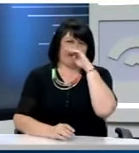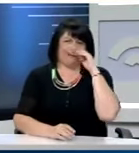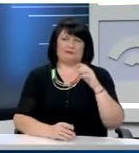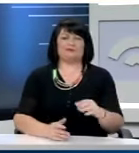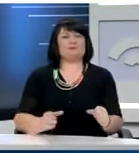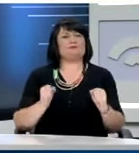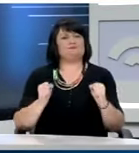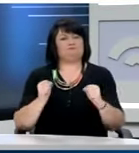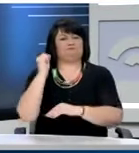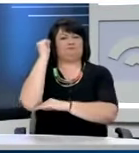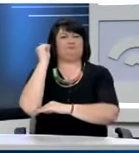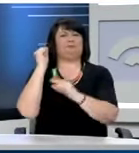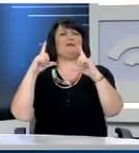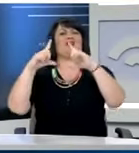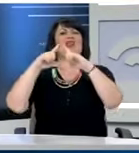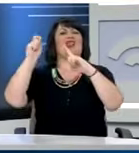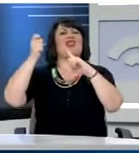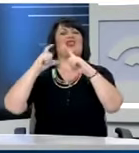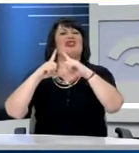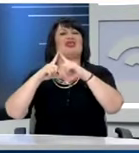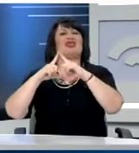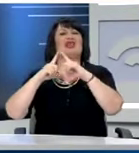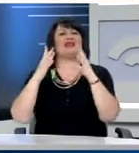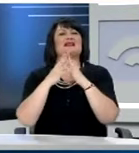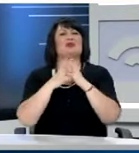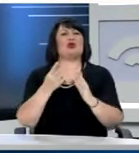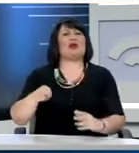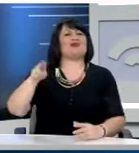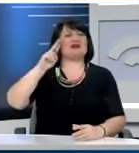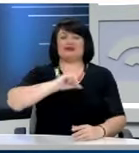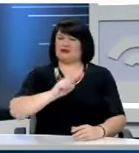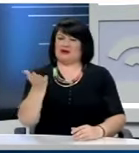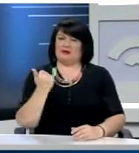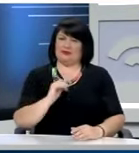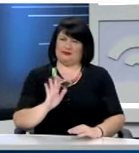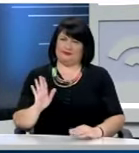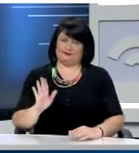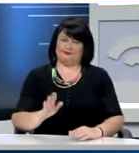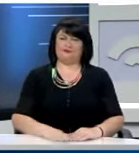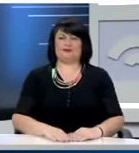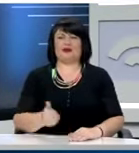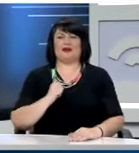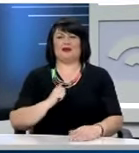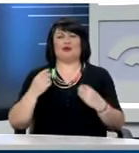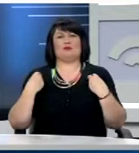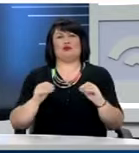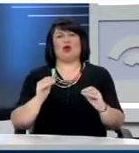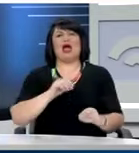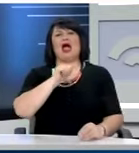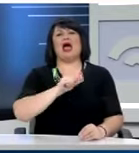κρατήσαμε τη ΔΕΗ όρθια παρά τις δυσκολίες, χωρίς να αυξήσουμε τα τιμολόγια του ρεύματος. Χωρίς να ιδιωτικοποιήσουμε τον